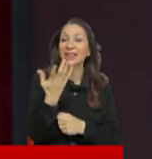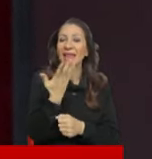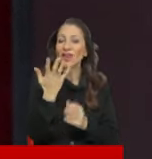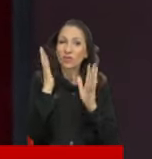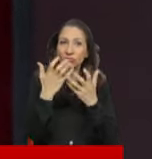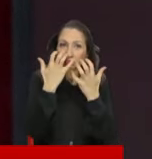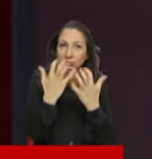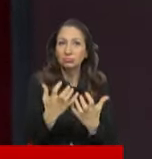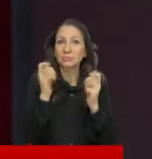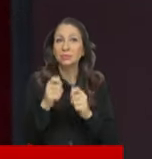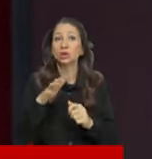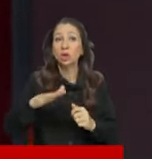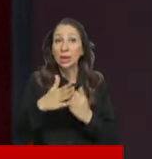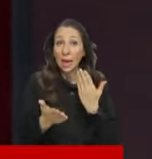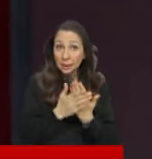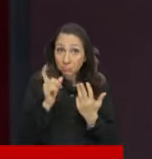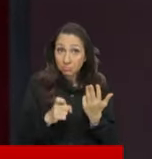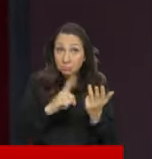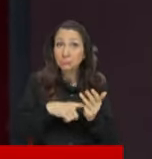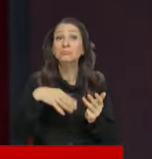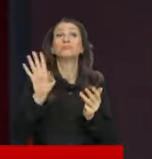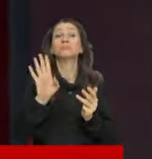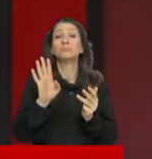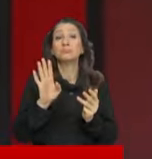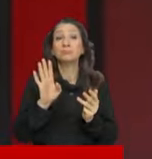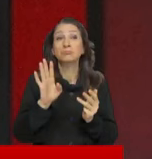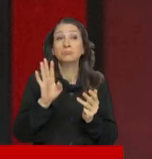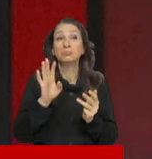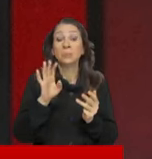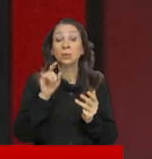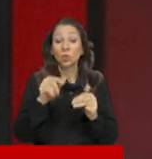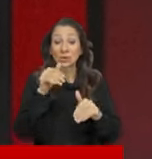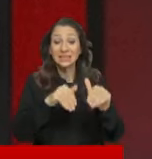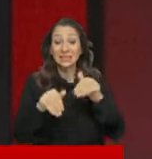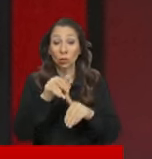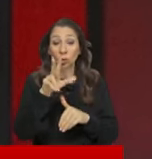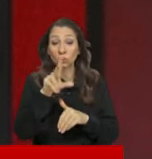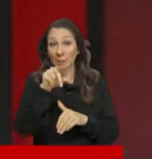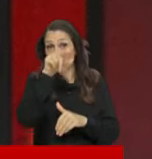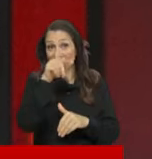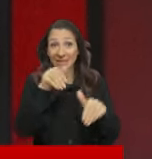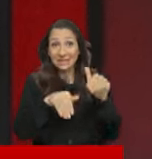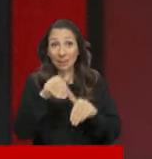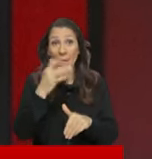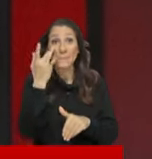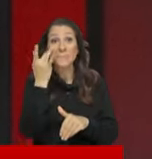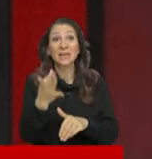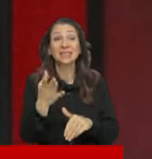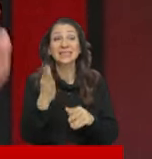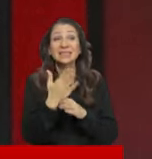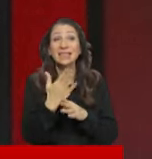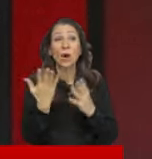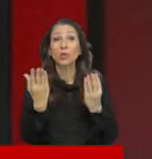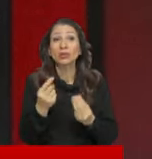daha çok ağırlık vereceksiniz sosyal yardımlara mı ağırlık vereceksiniz ya da Bu seçimin 31 Mart seçimlerinin belirleyici unsuru